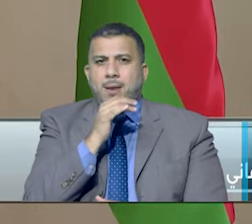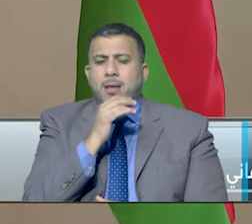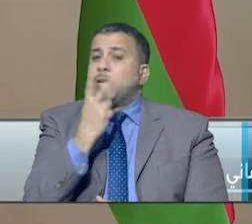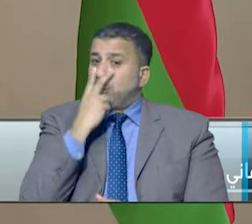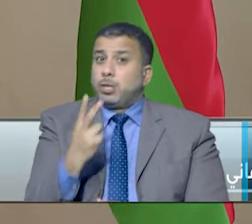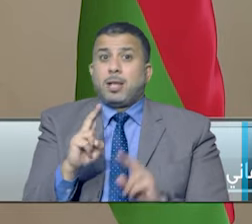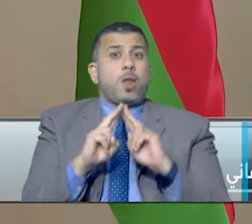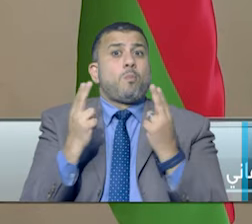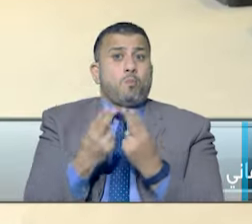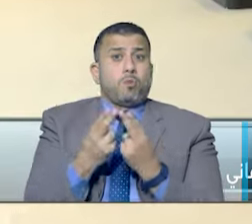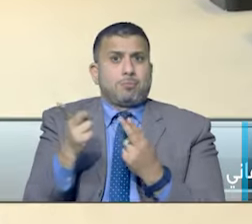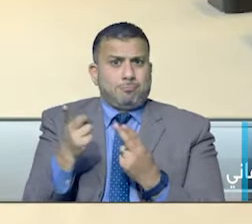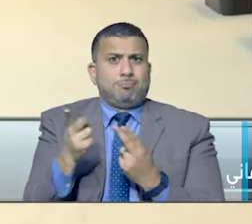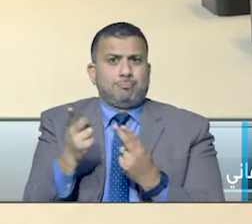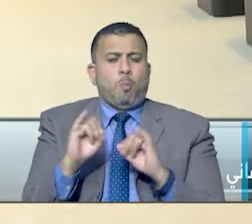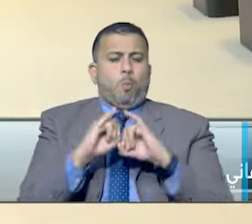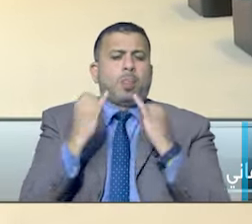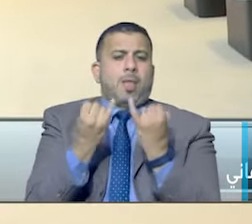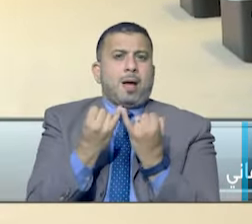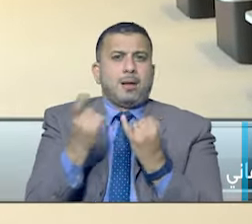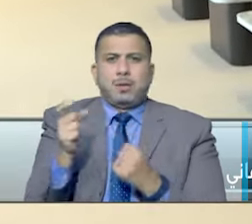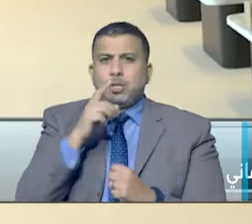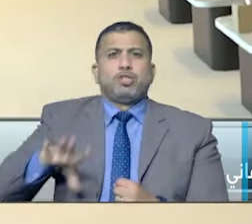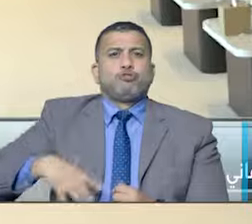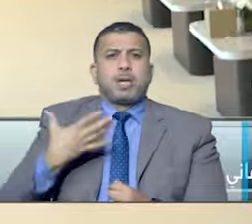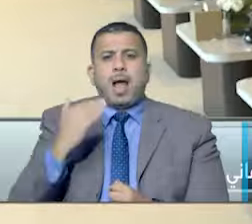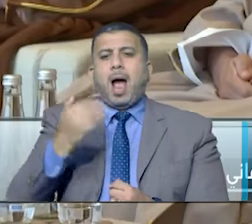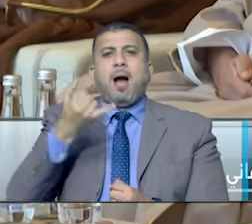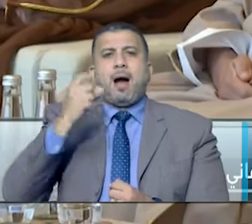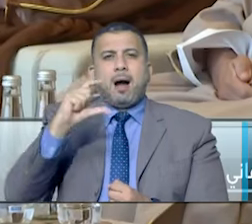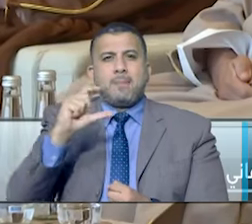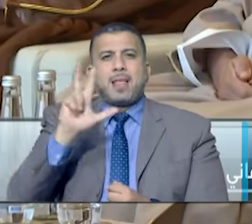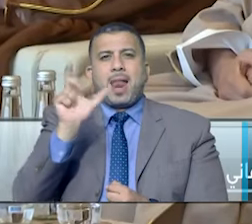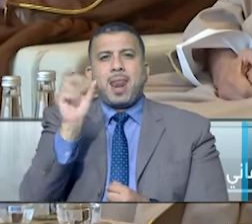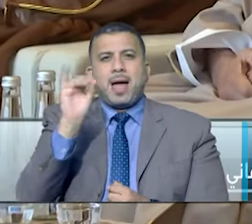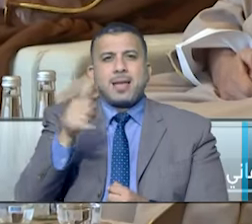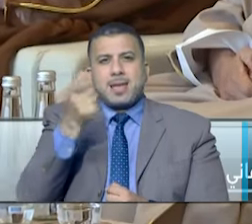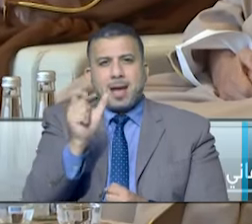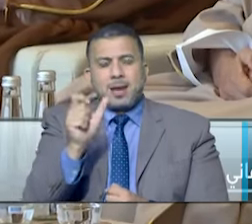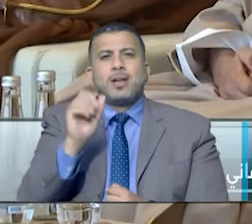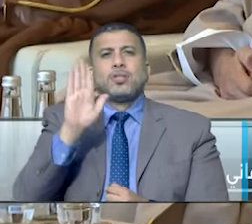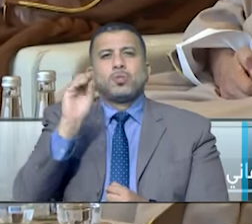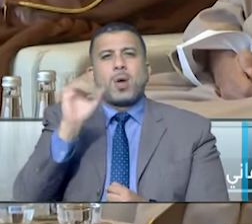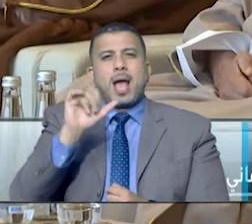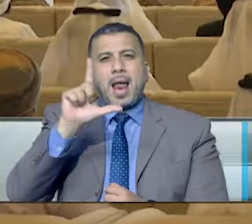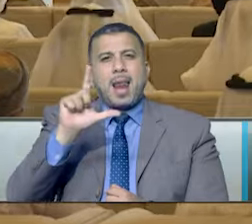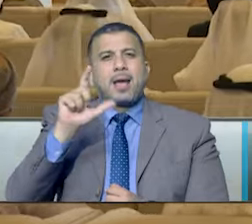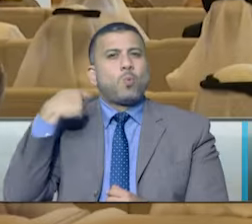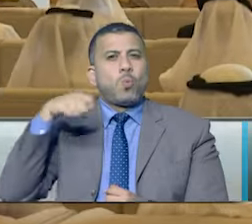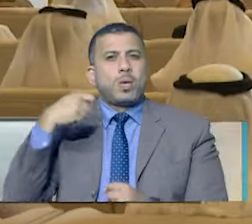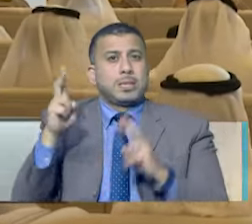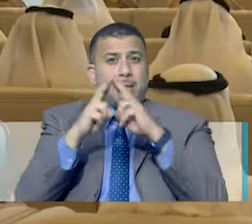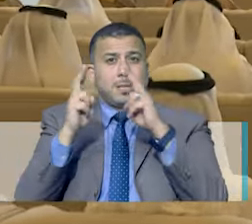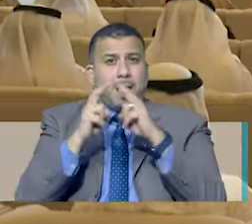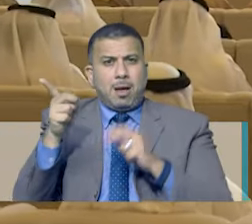عمان وشهد الملتقى سمو الشيخ حامد بن زايد ال نهيان ومعالي السهيل المزروعي وزير الطاقه والبنيه